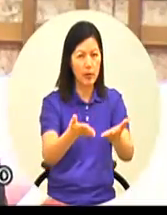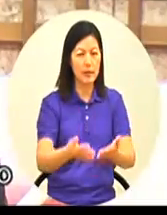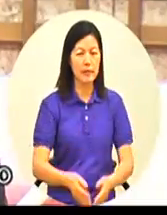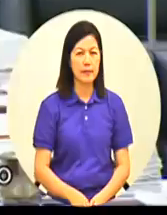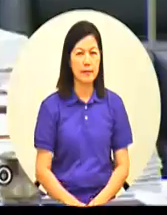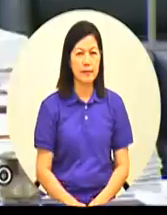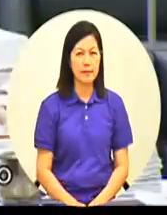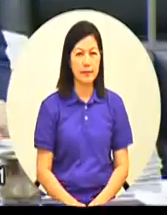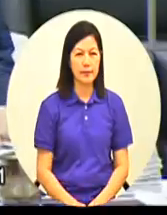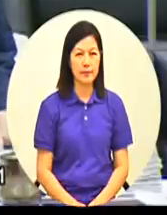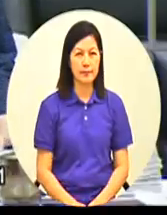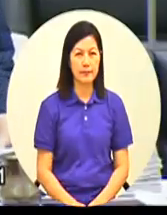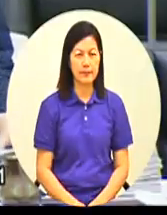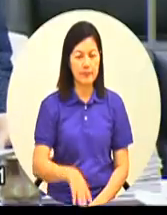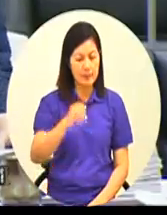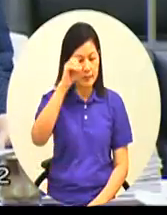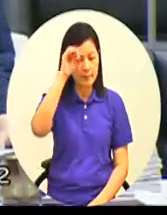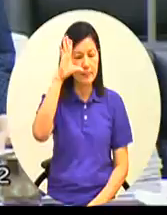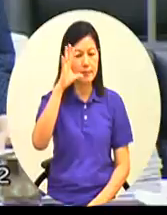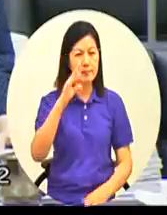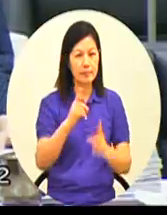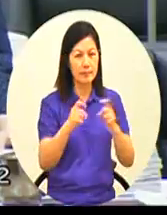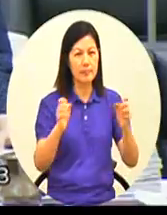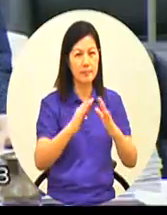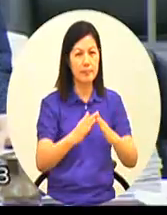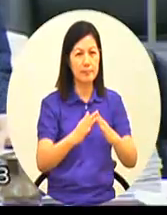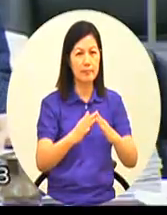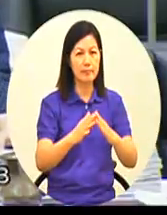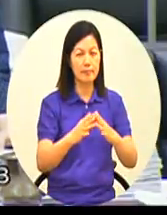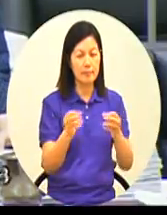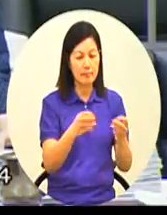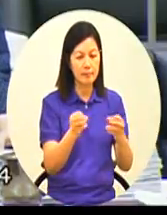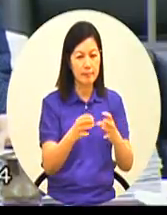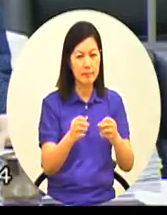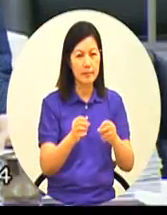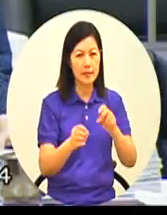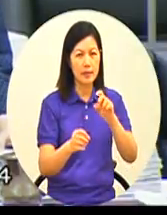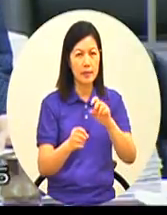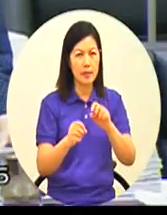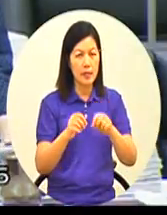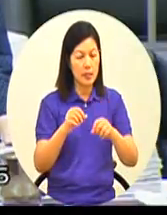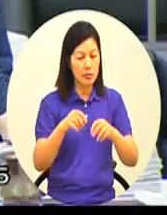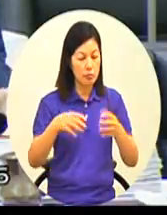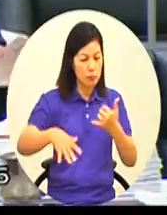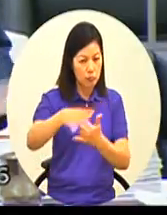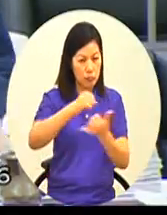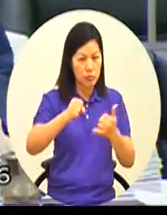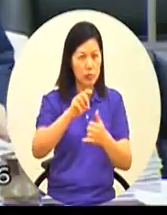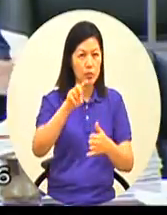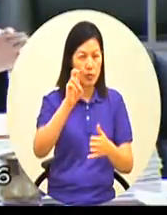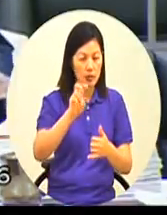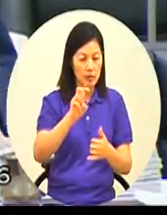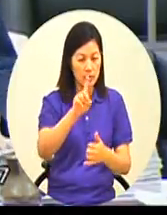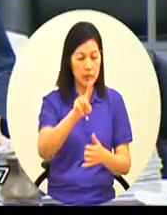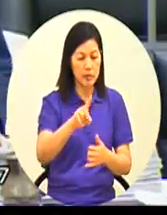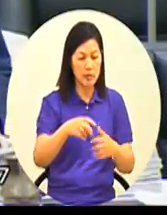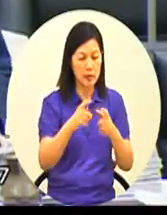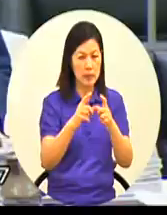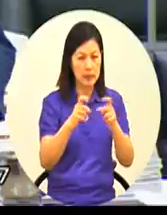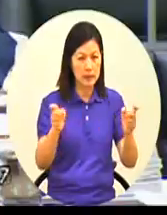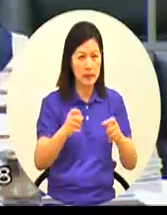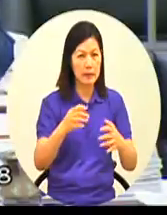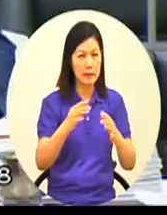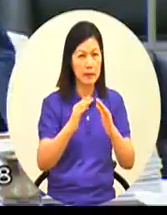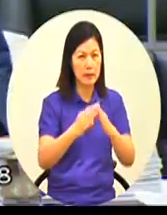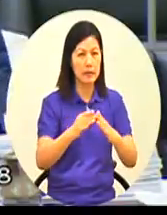么智慧城市论坛2017年十月份刚公布了全球21个城市，我们高雄市为什么脱榜